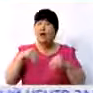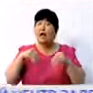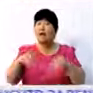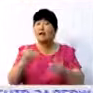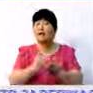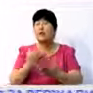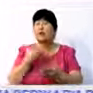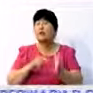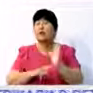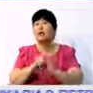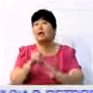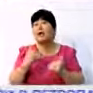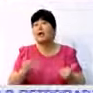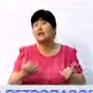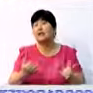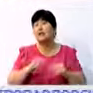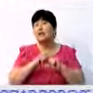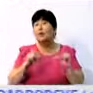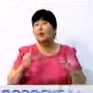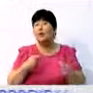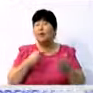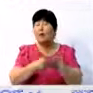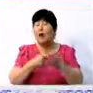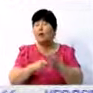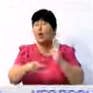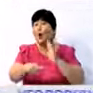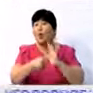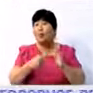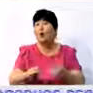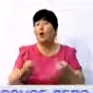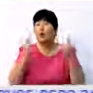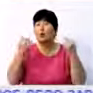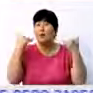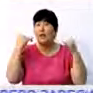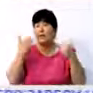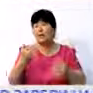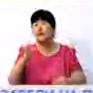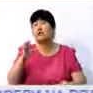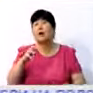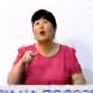Кызлар-9 ведет в эксплуатацию современный комплекс по откорму и убою крупного рогатого скота «Смагул».